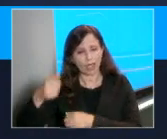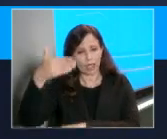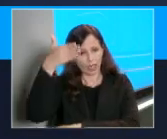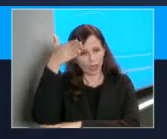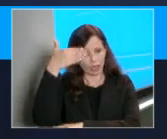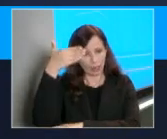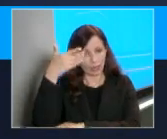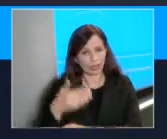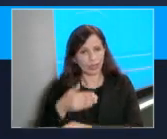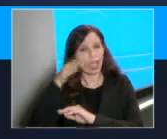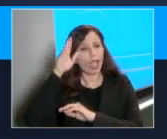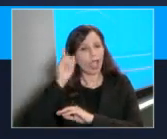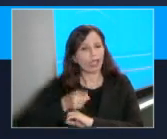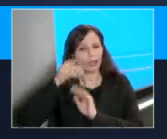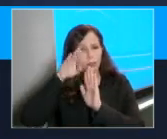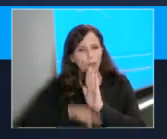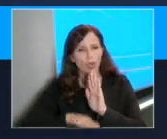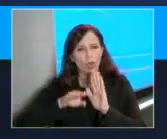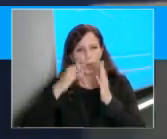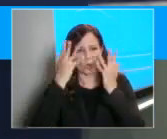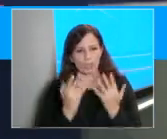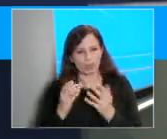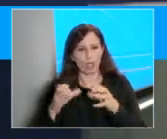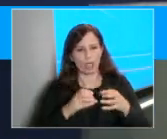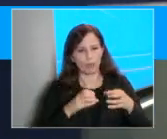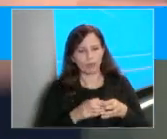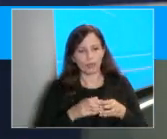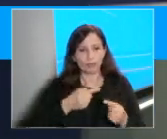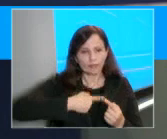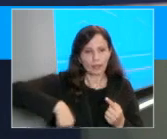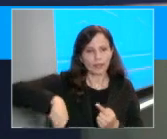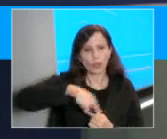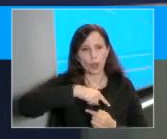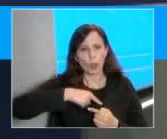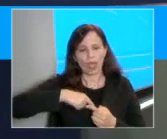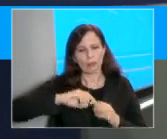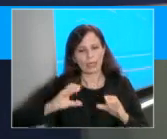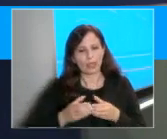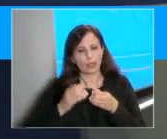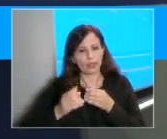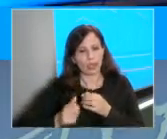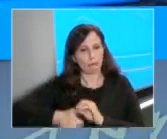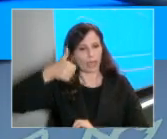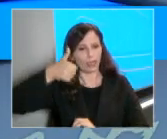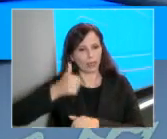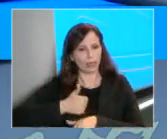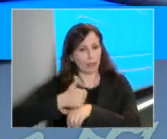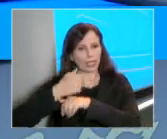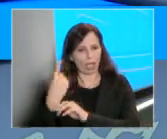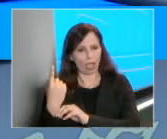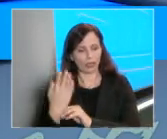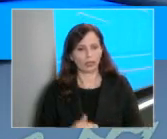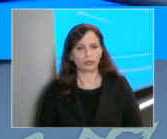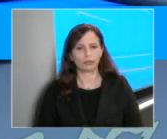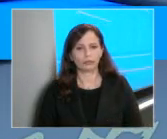חייבים להפחית את מספר המפלגות ולהתלכד סביב מנהיג נבחר ואג'נדה. פה העניין הזה. בוא נתייחס למצב אצלכם. אני שומע